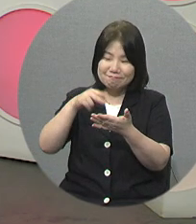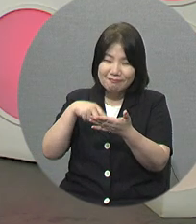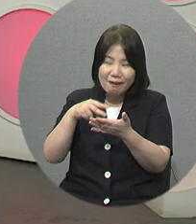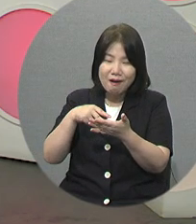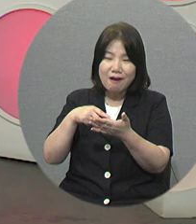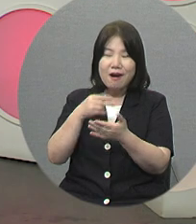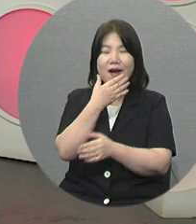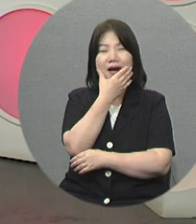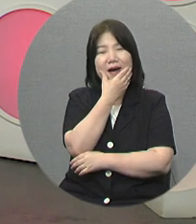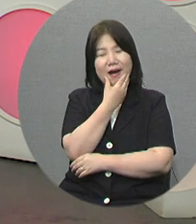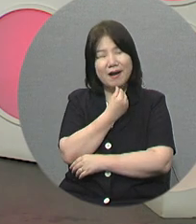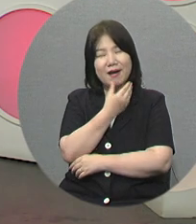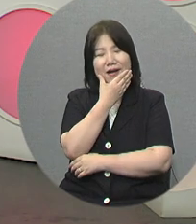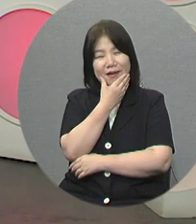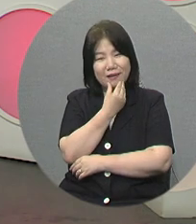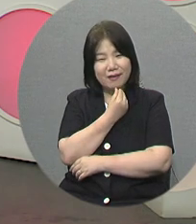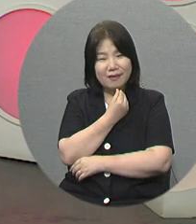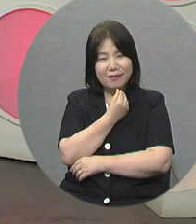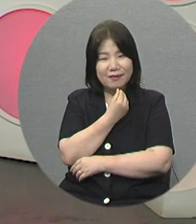마냥 행복했습니다.